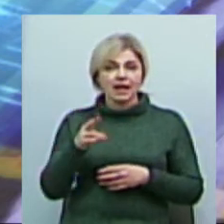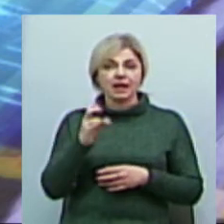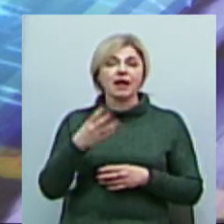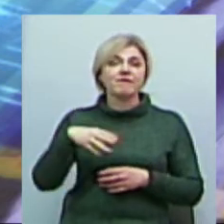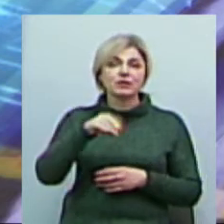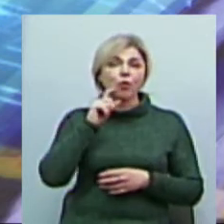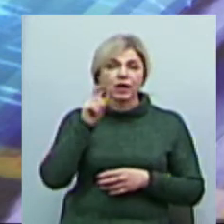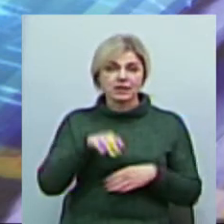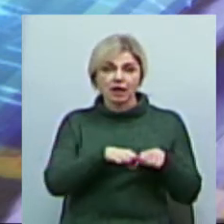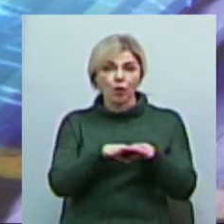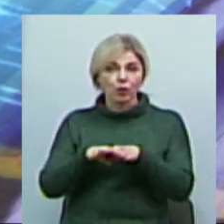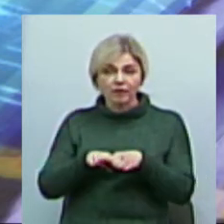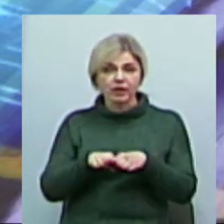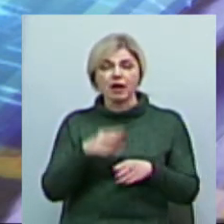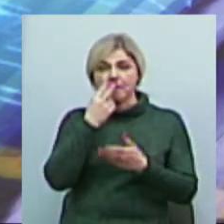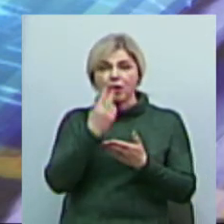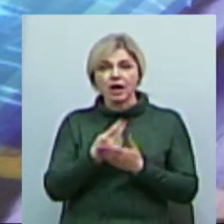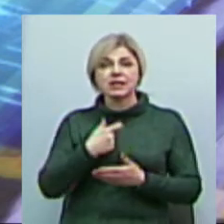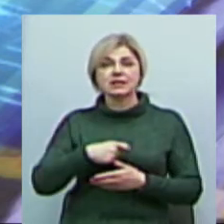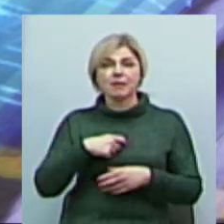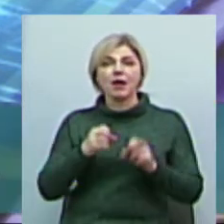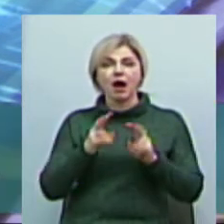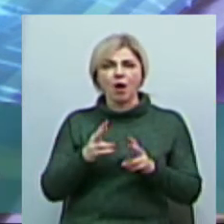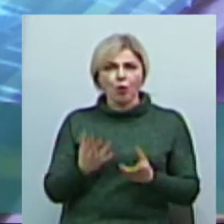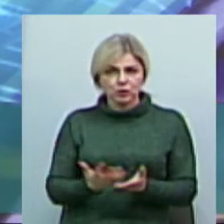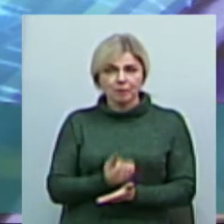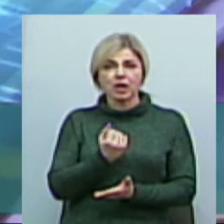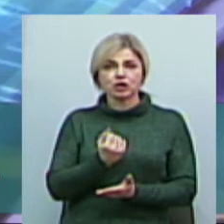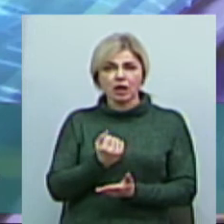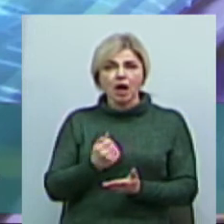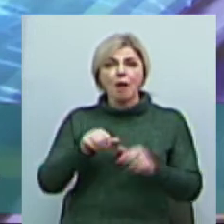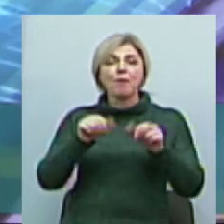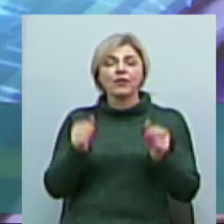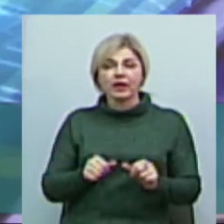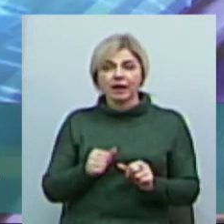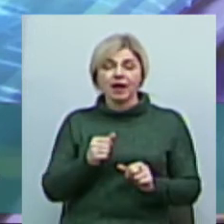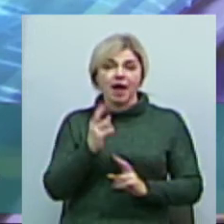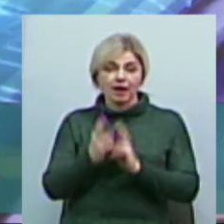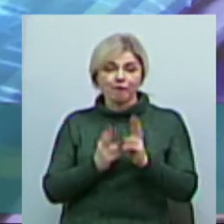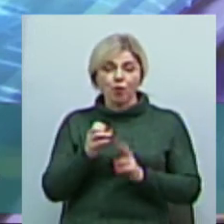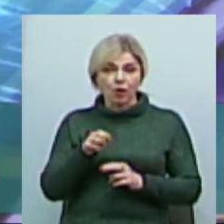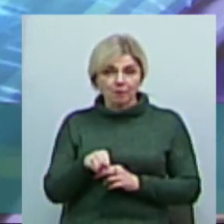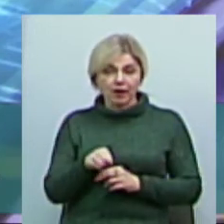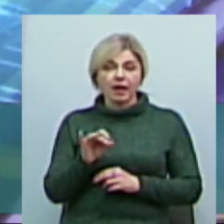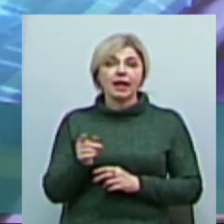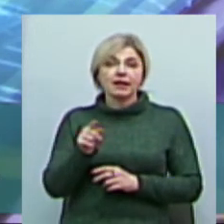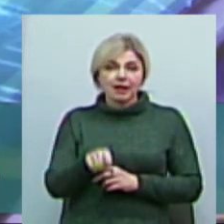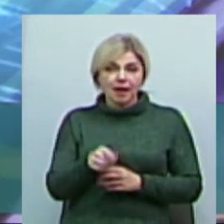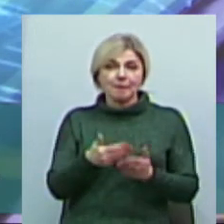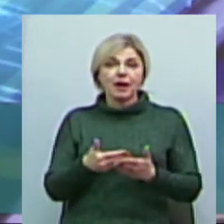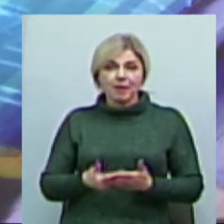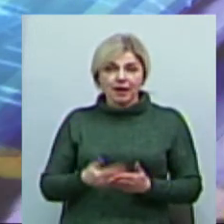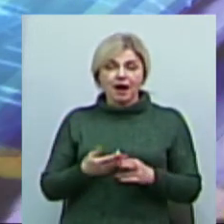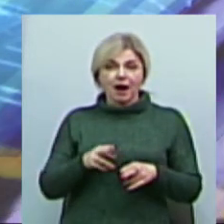Это показало себе как очень успешная модель продвижения национальных реформ. И те примеры, которые вот